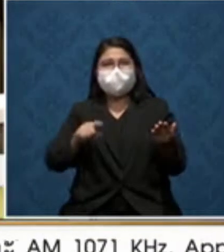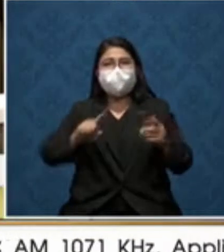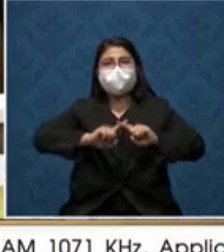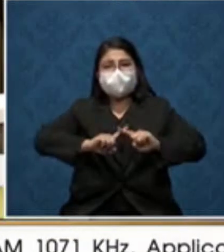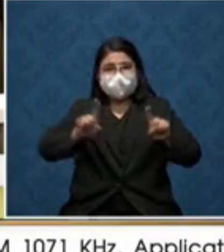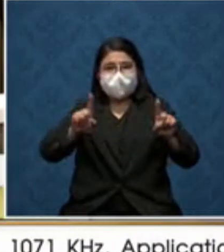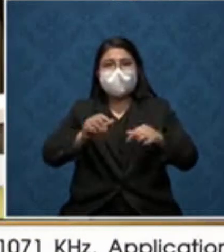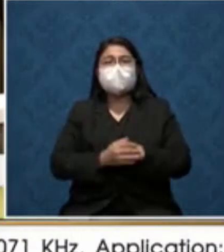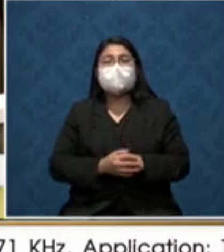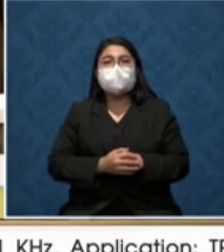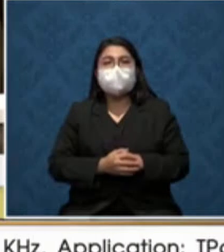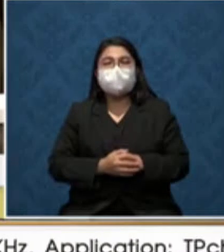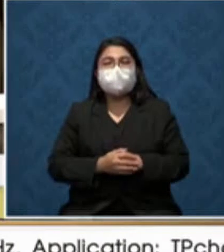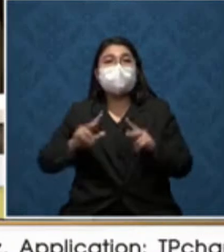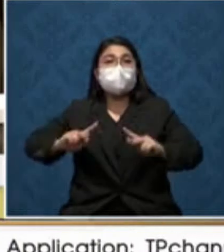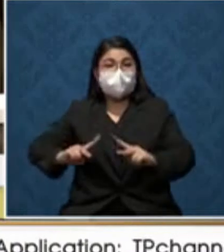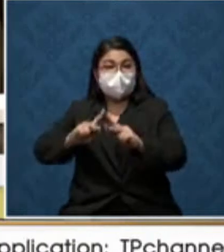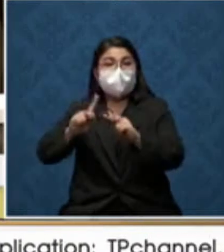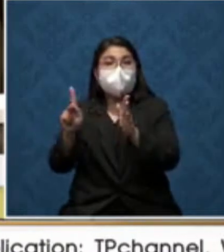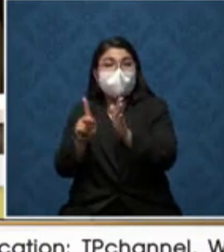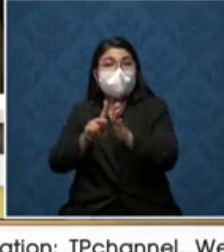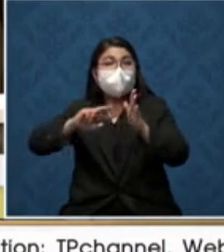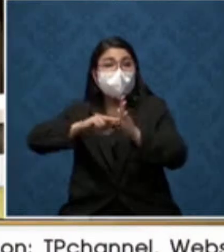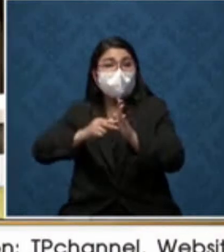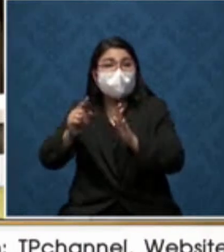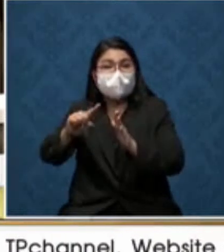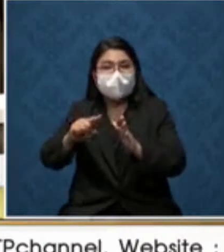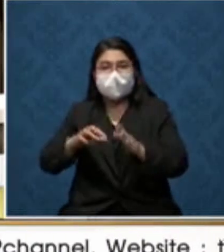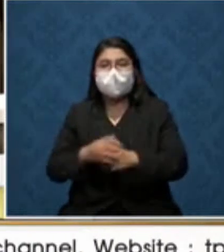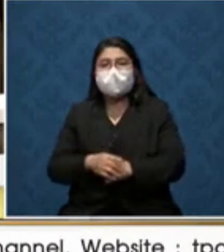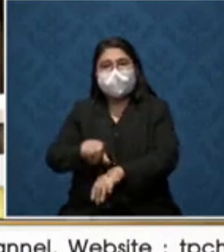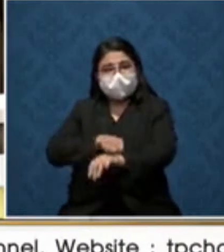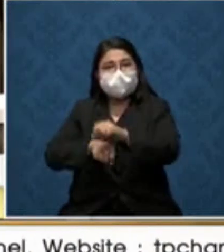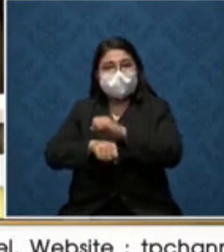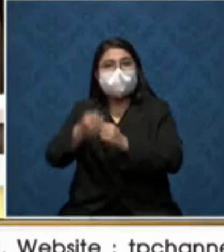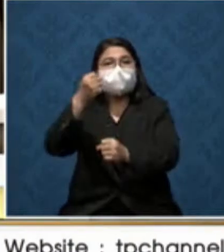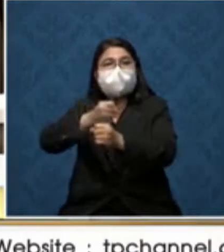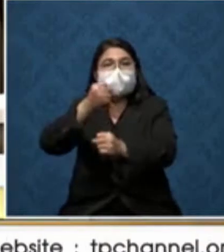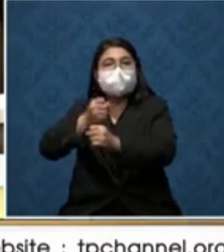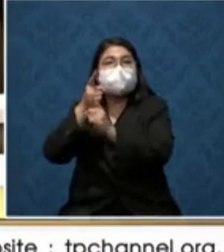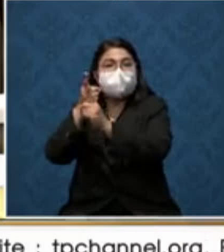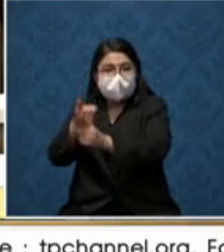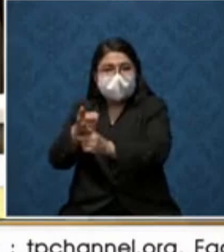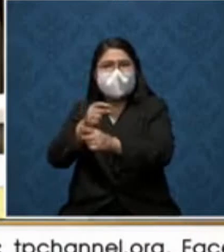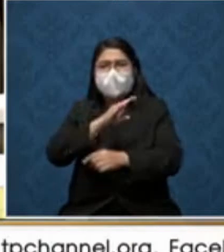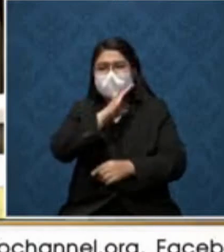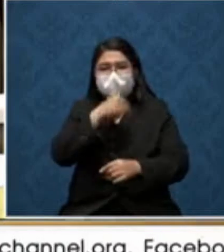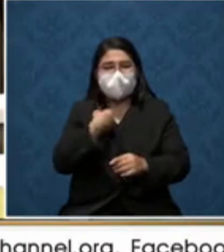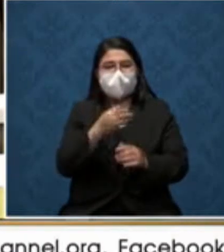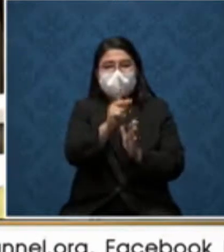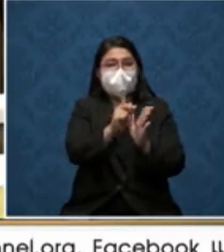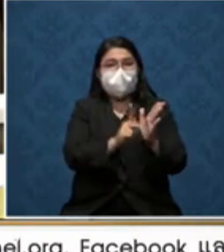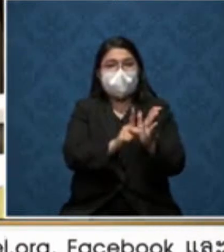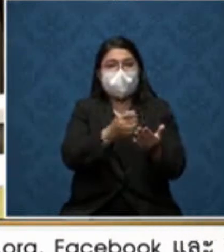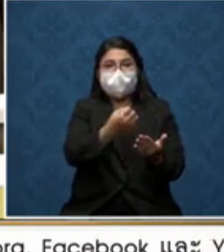- กฎกระสวงคือวิธีปฏิบติครับ- แต่ถาเราไม่มีกฎหมายที่ระบุชัเจนวา- วิธี